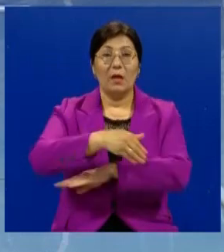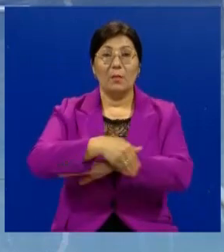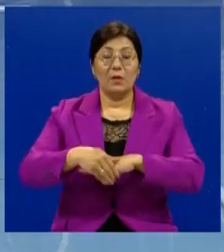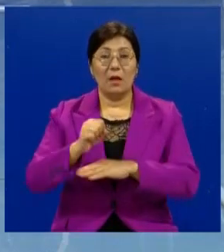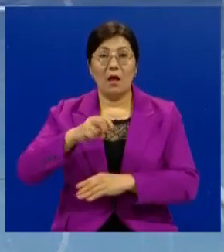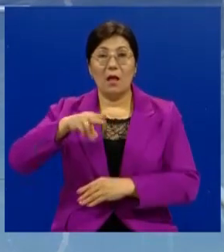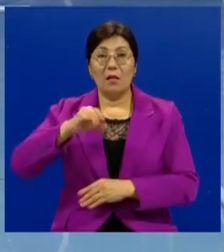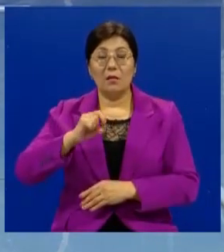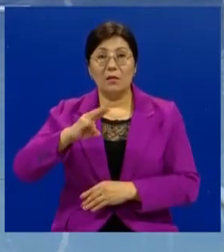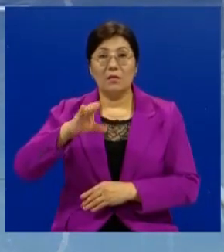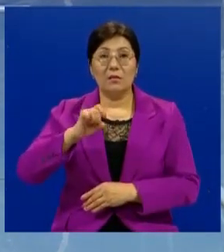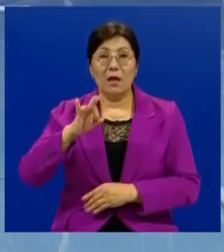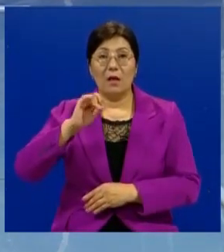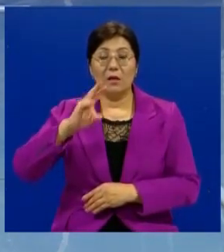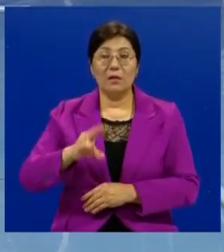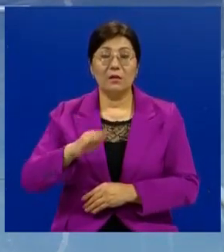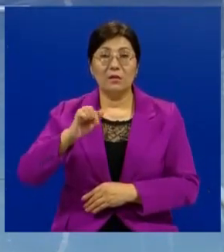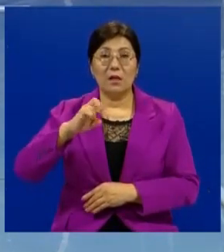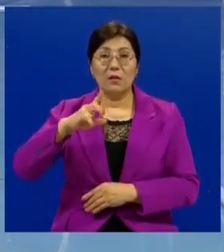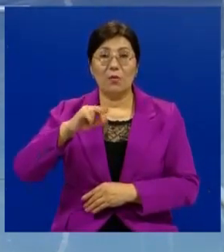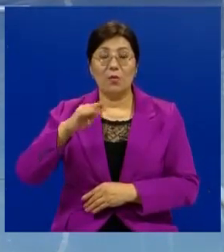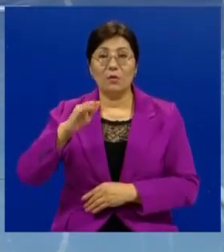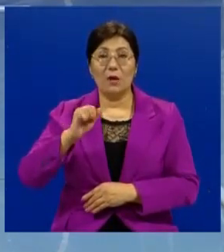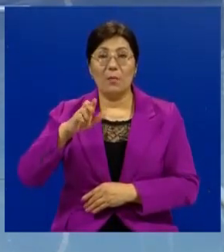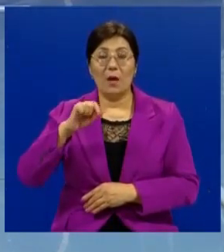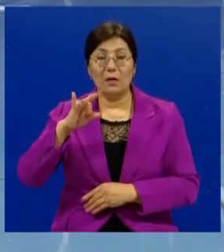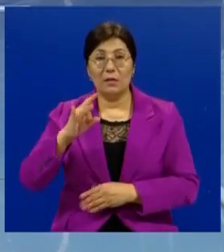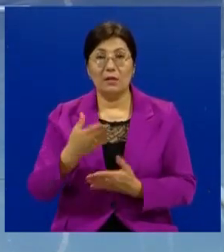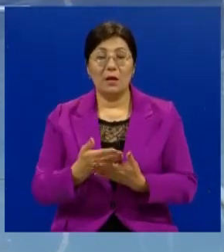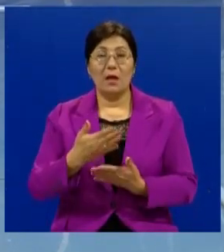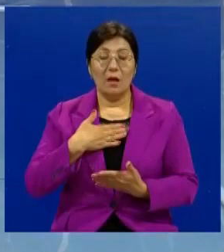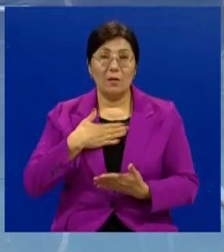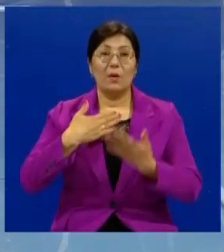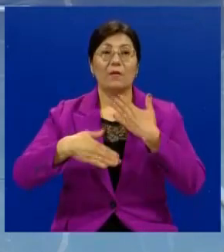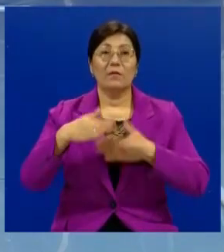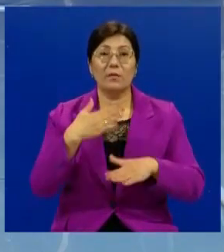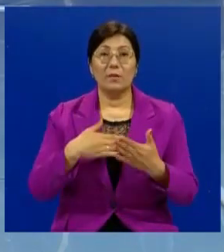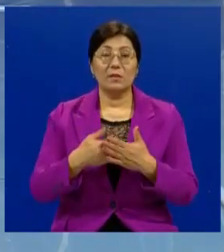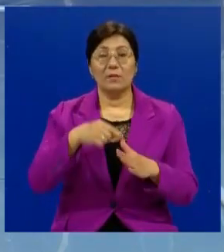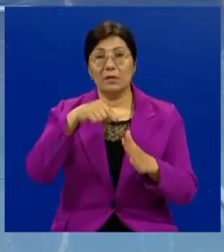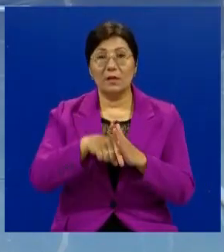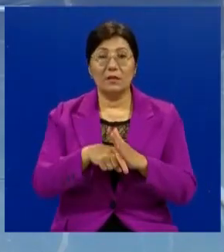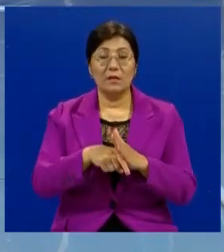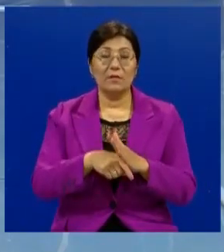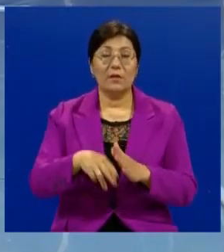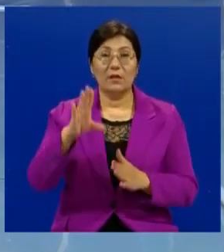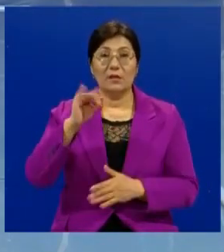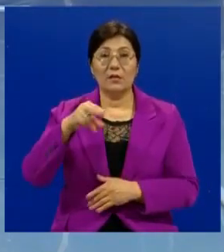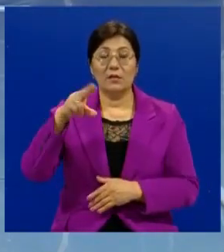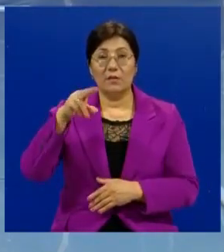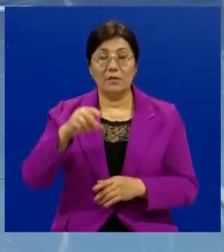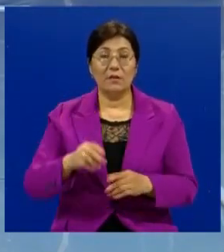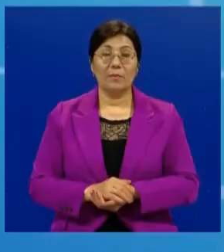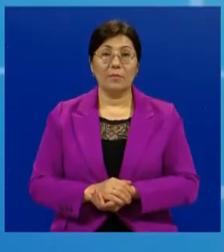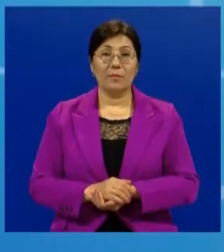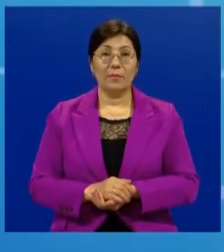Батыра возле Пушки, как мы говорим. К моей великой радости, внешний вид этих зданий